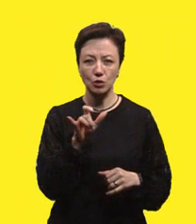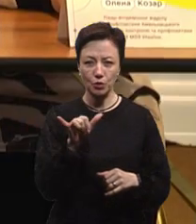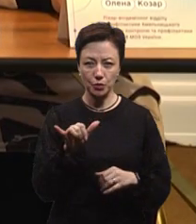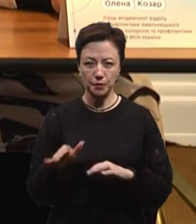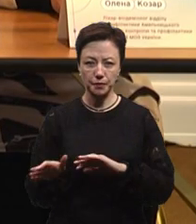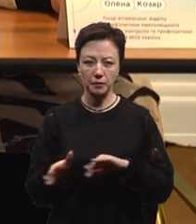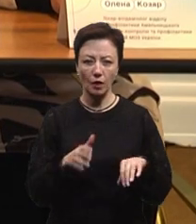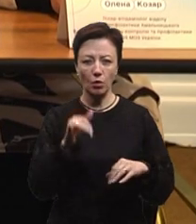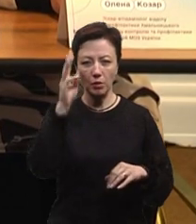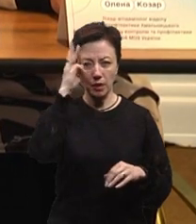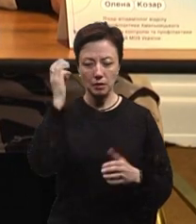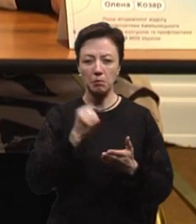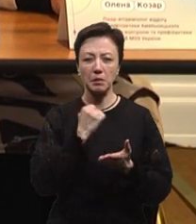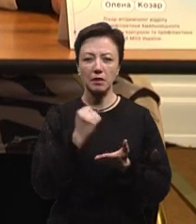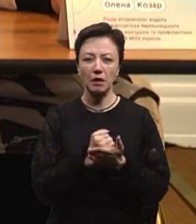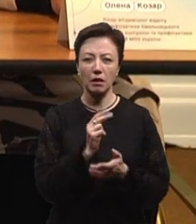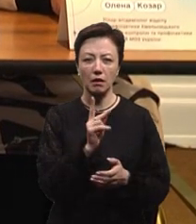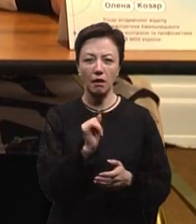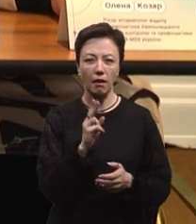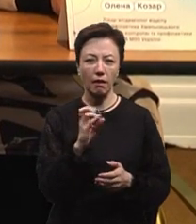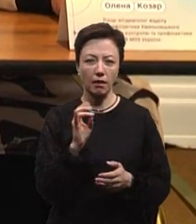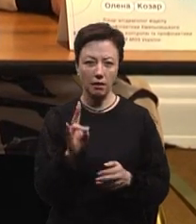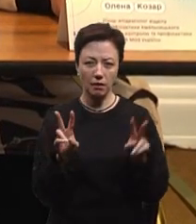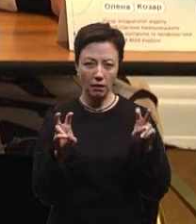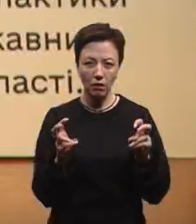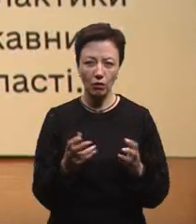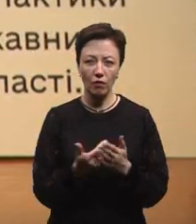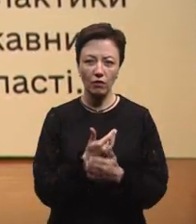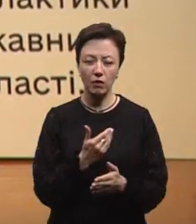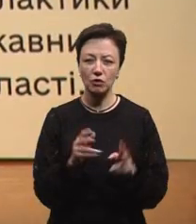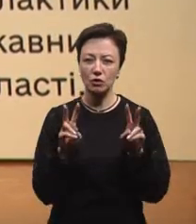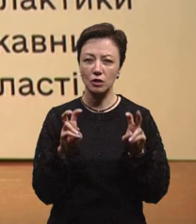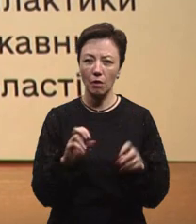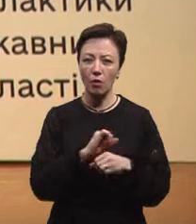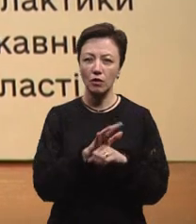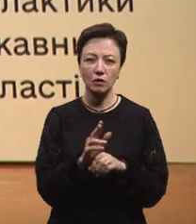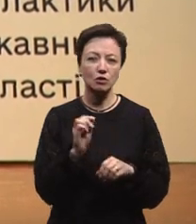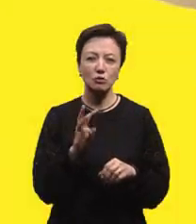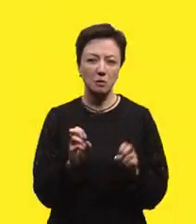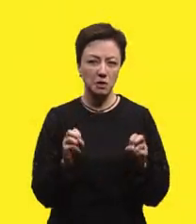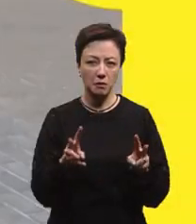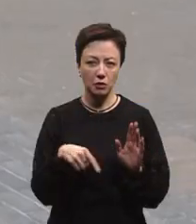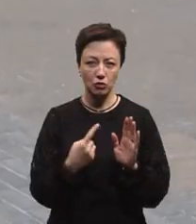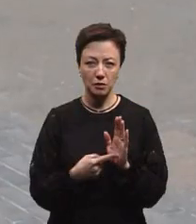у Хмельницькому підтвердили Кракен чим небезпечний новий штамп коронавірусної інфекції